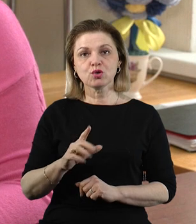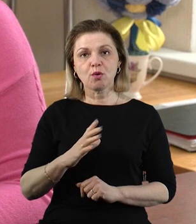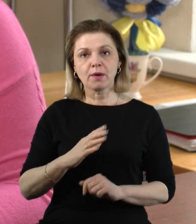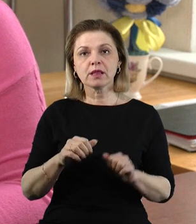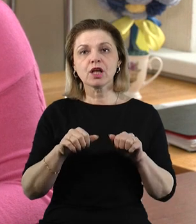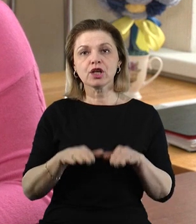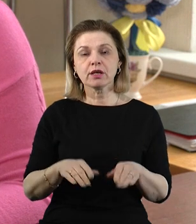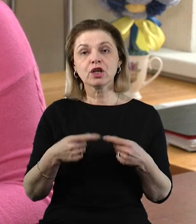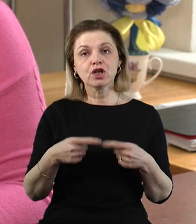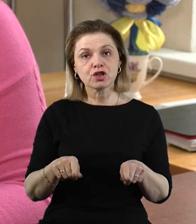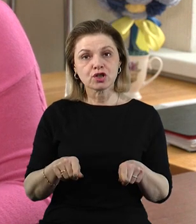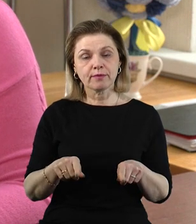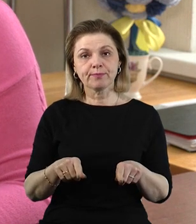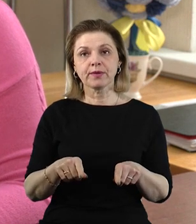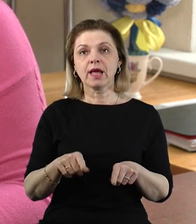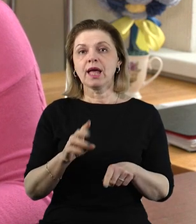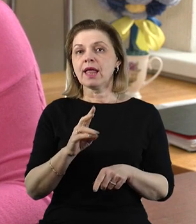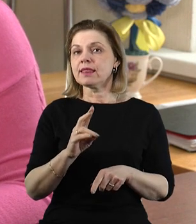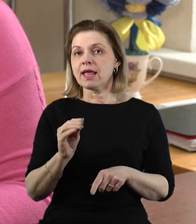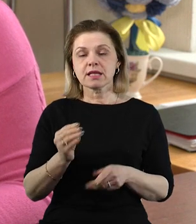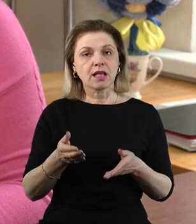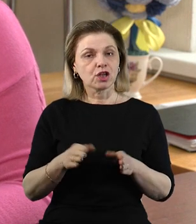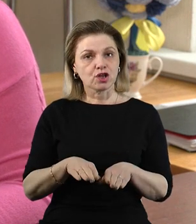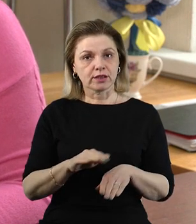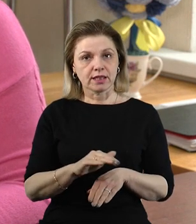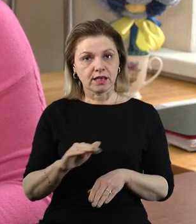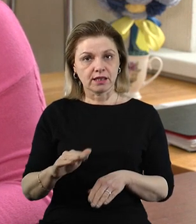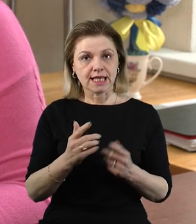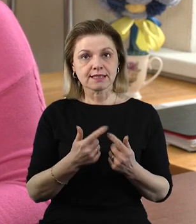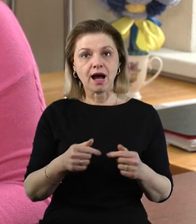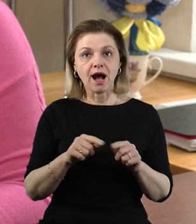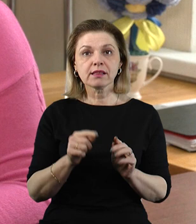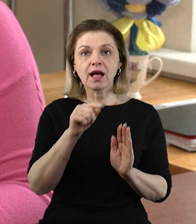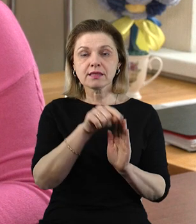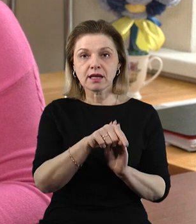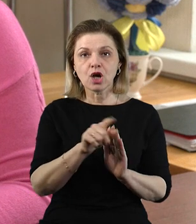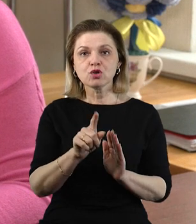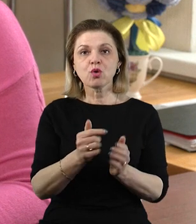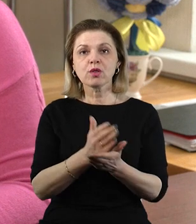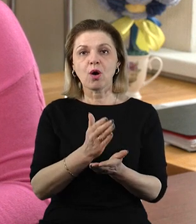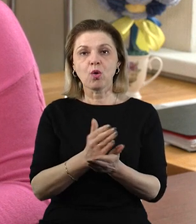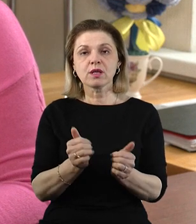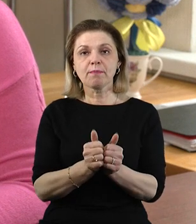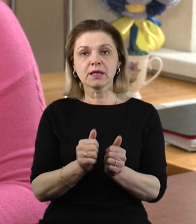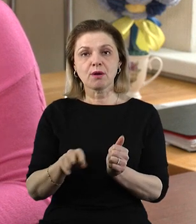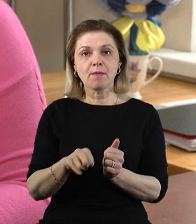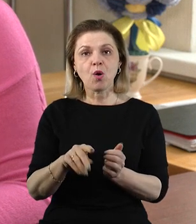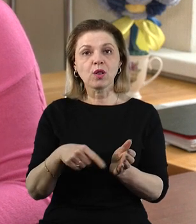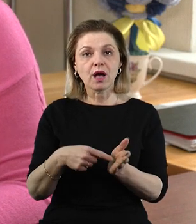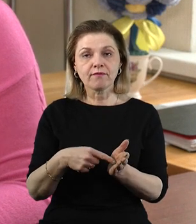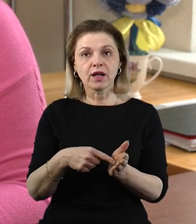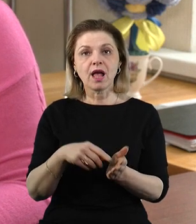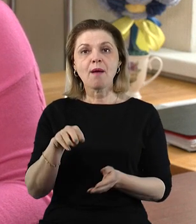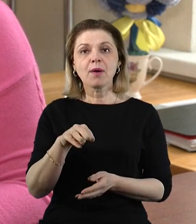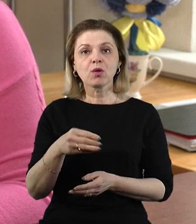прийнято і інше рішення не залишати дітей в закладі який знаходиться поблизу міста миколаєво